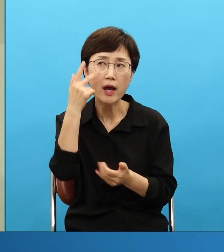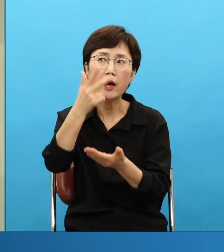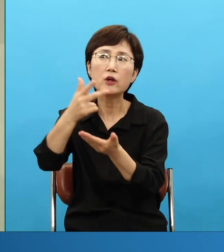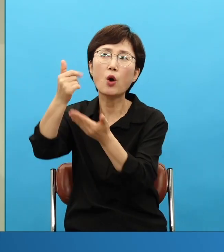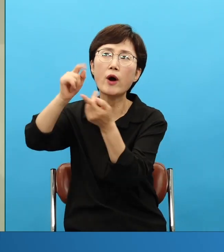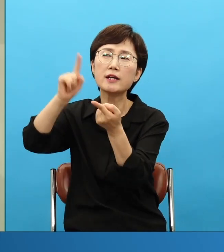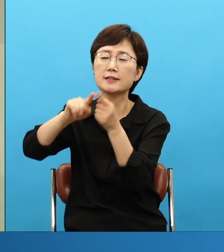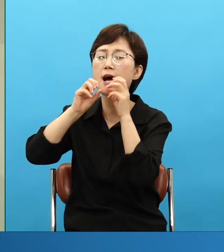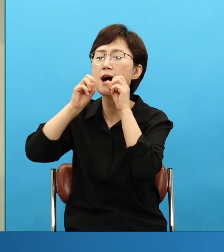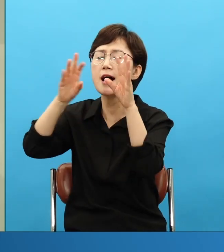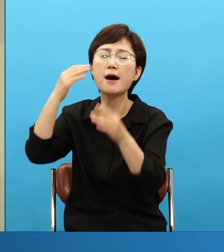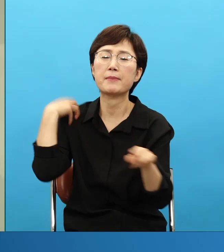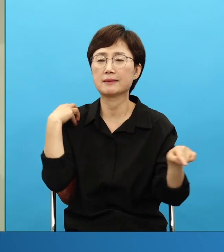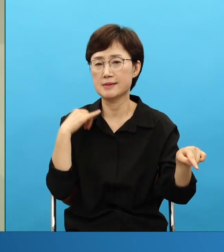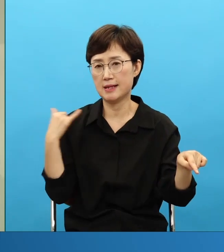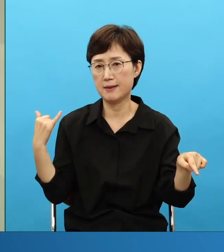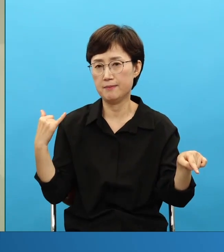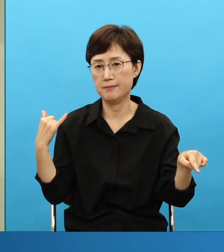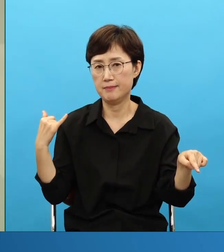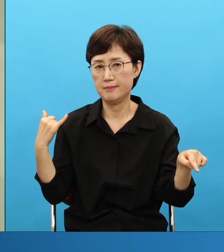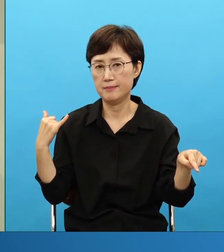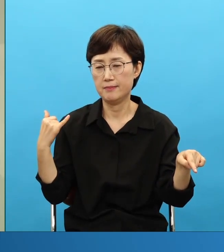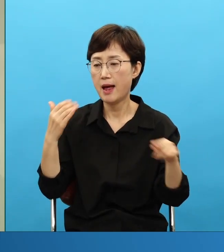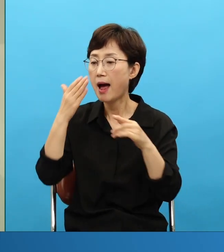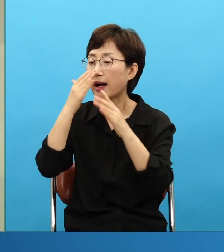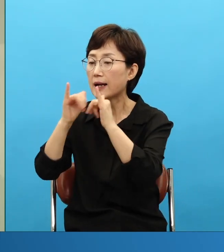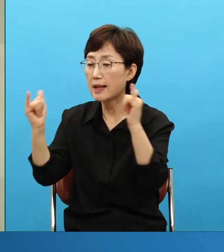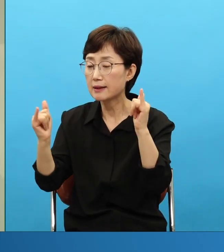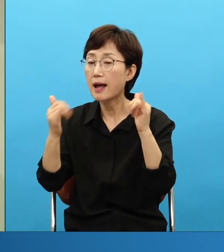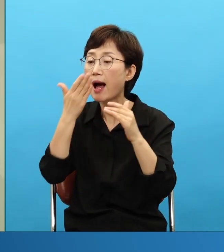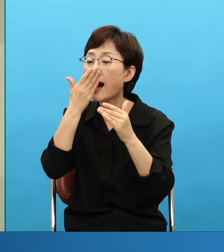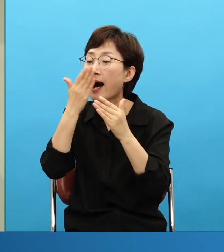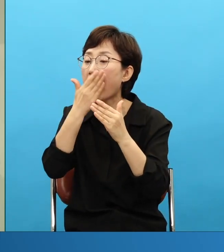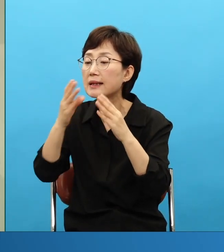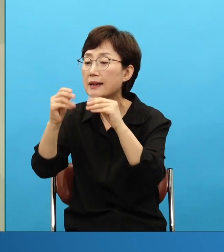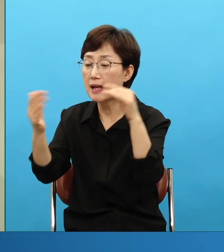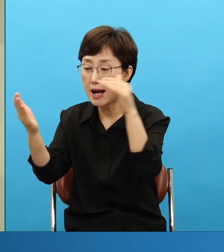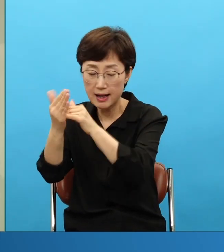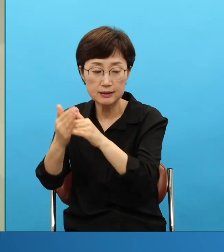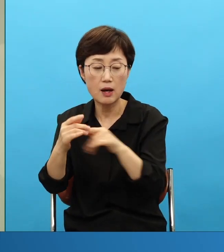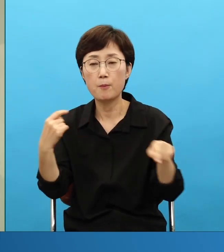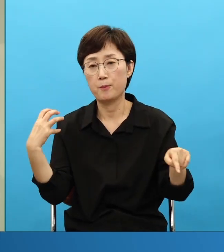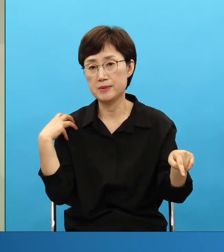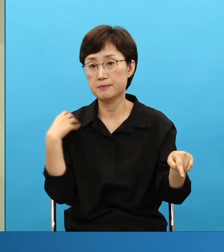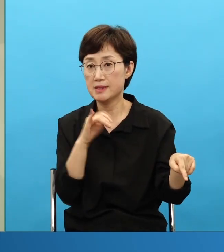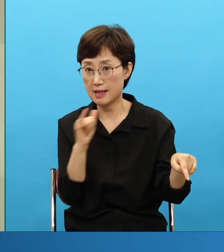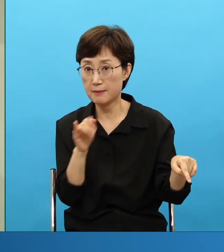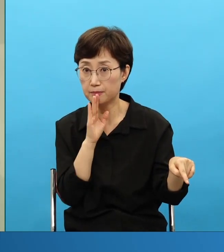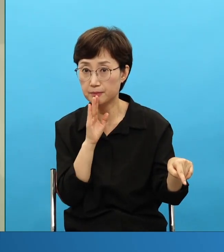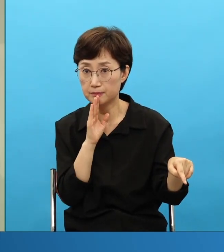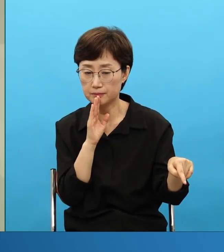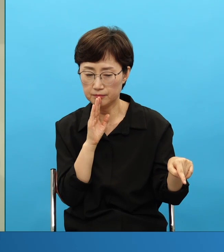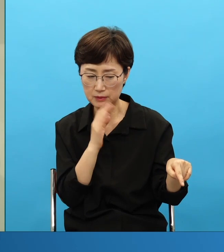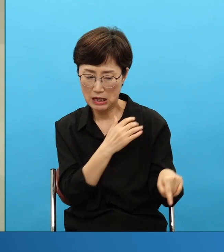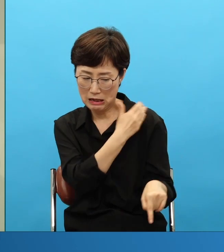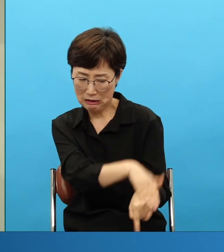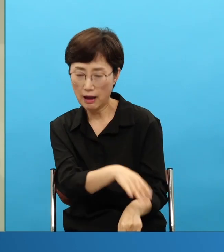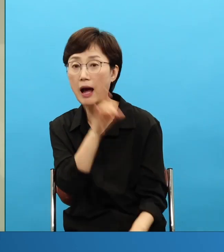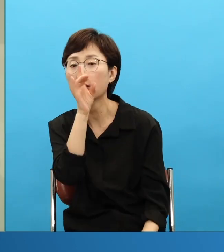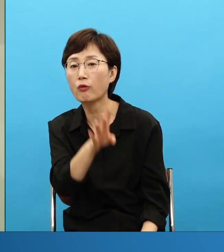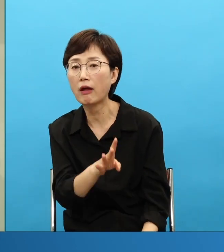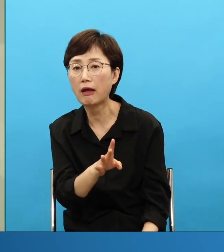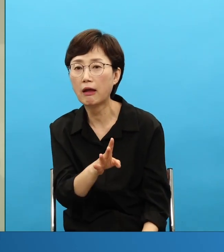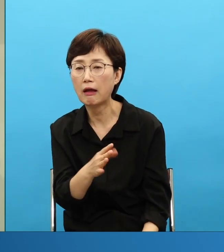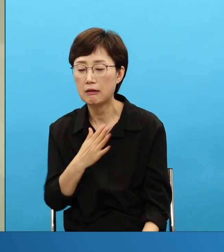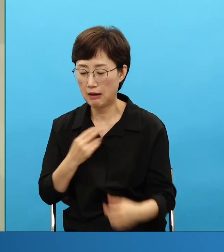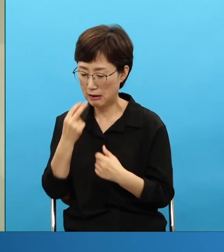Lord 이 God. 사람들은 출애굽해서 가나안 땅으로 가야 돼요. And these are the people that had Exodus and needed to go into Canaan. 이걸 깨달은 겁니다. 그 That's 말 what she 했잖아요. realized,